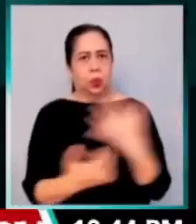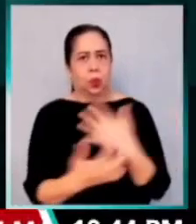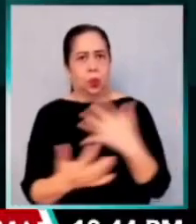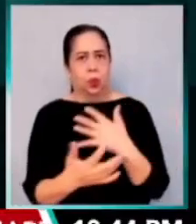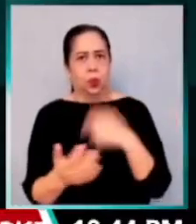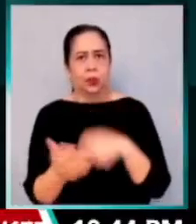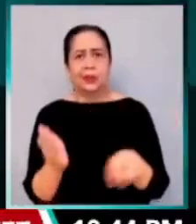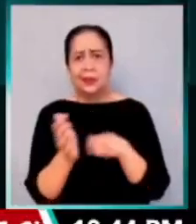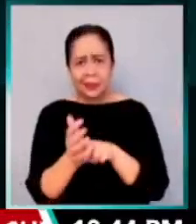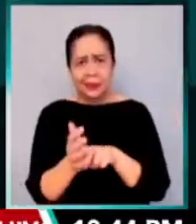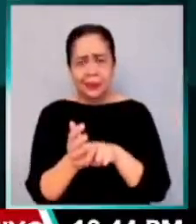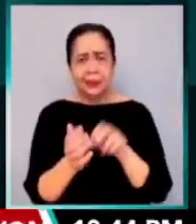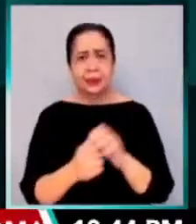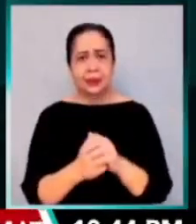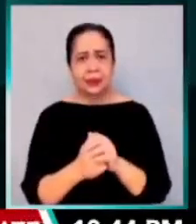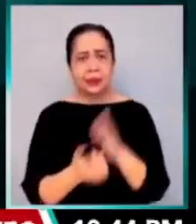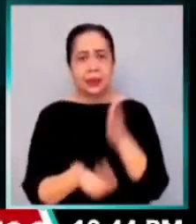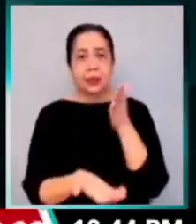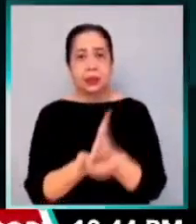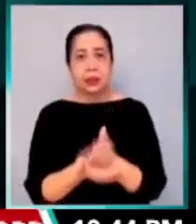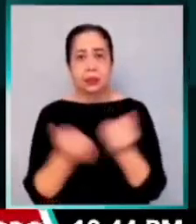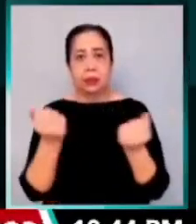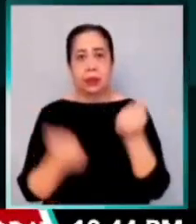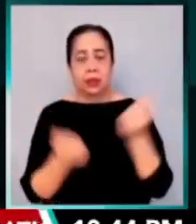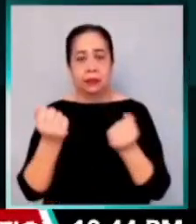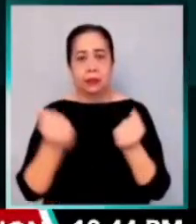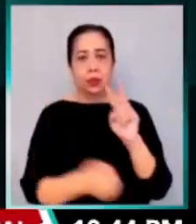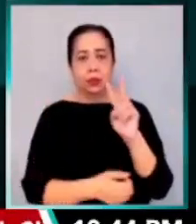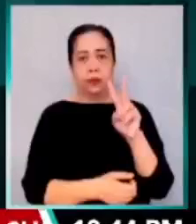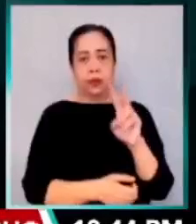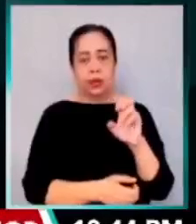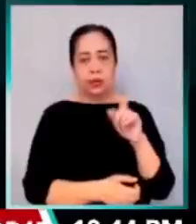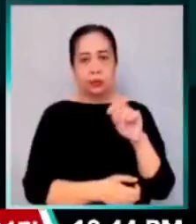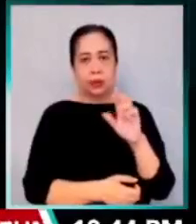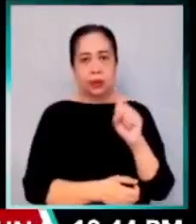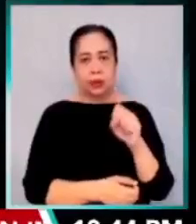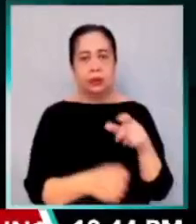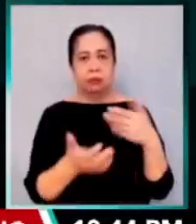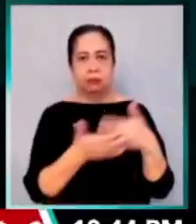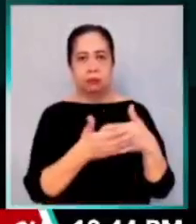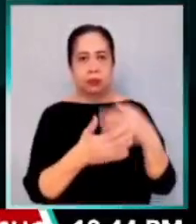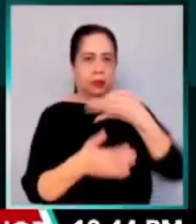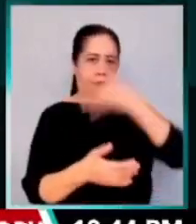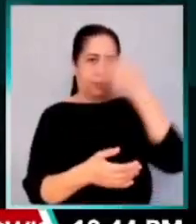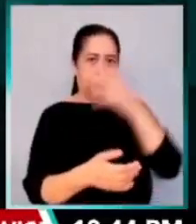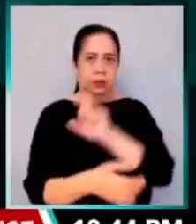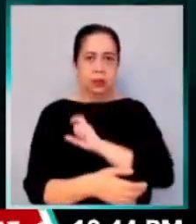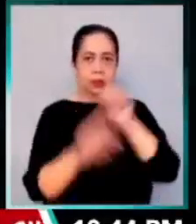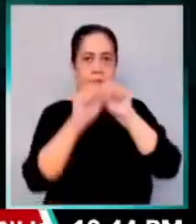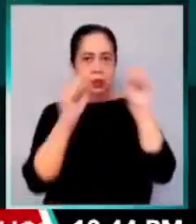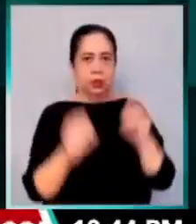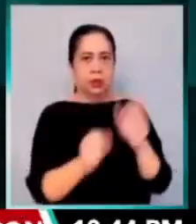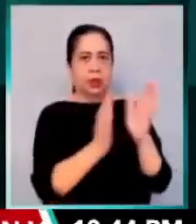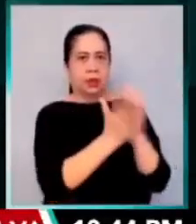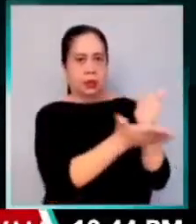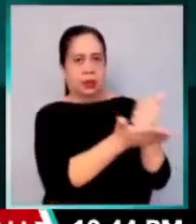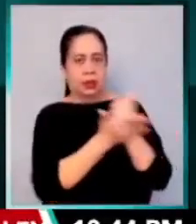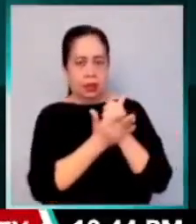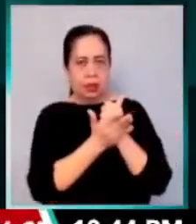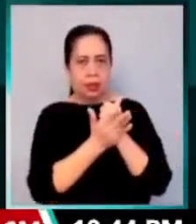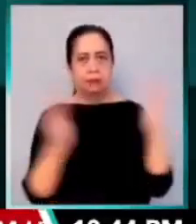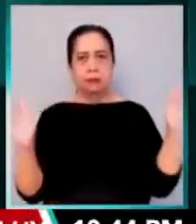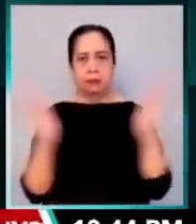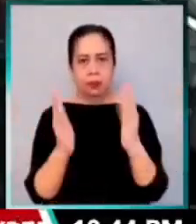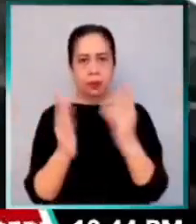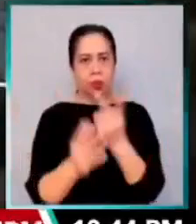nito. Huminto ang driver ng UV Express sa tapat ng istasyon ng pulis para humingi ng tulong. Pinagharap ang dalawang